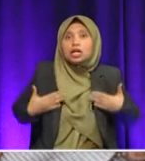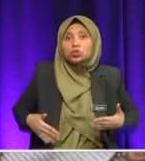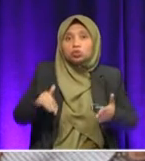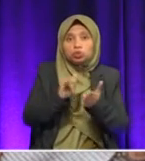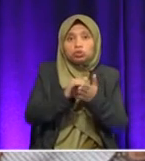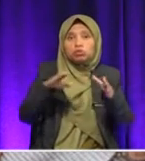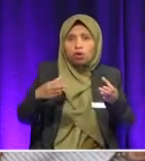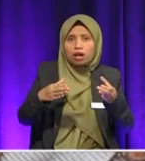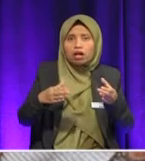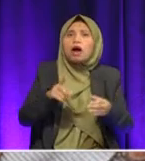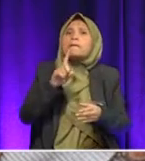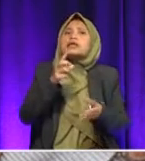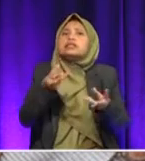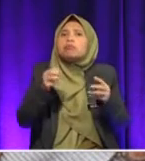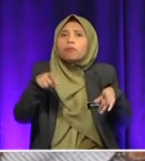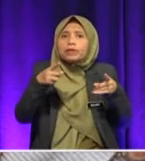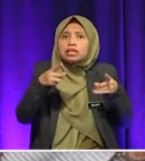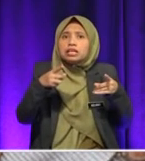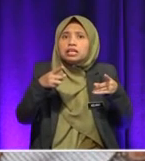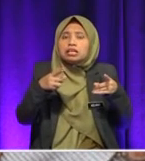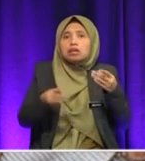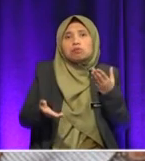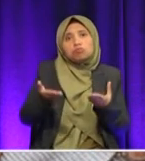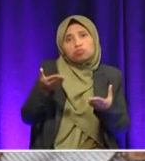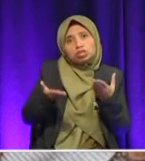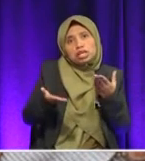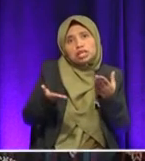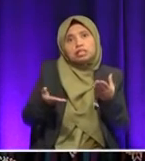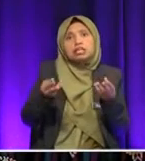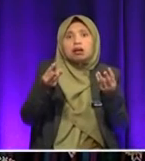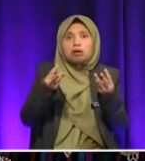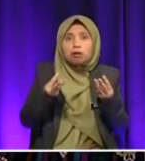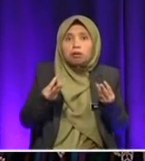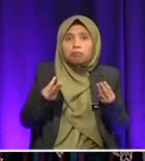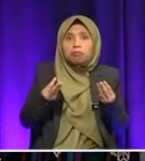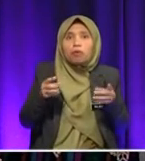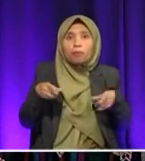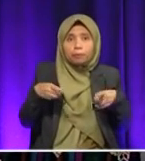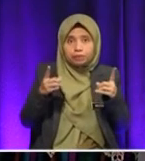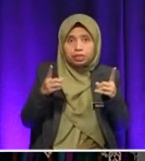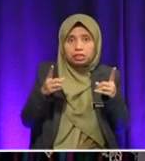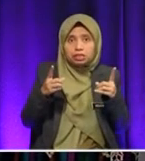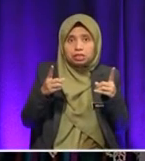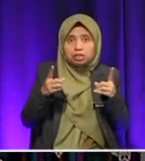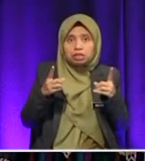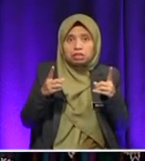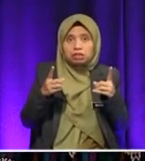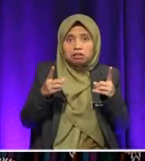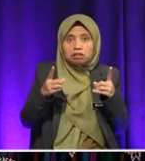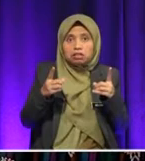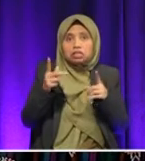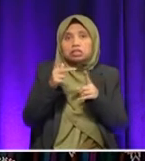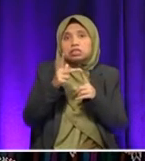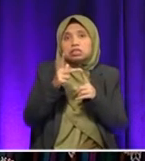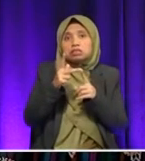dituju a mungkin pakaian dan di sebelah kanan sini oke Ini ada dan kita geurigo kecoa takkan kita pakai